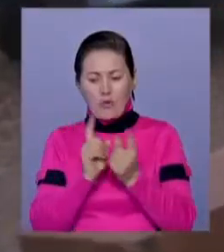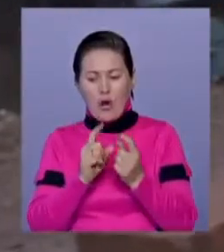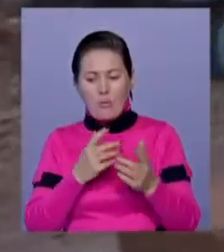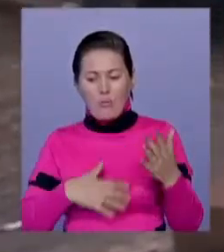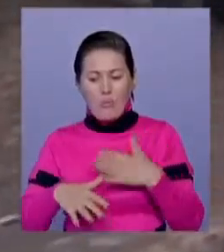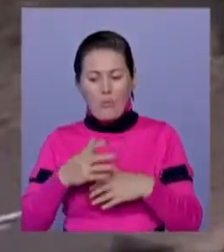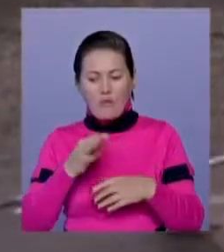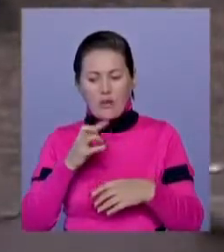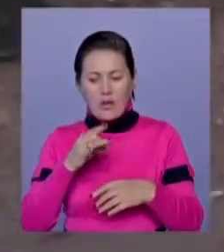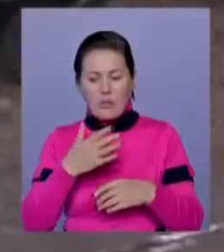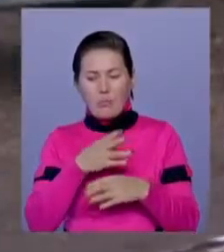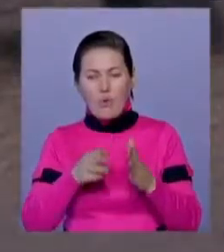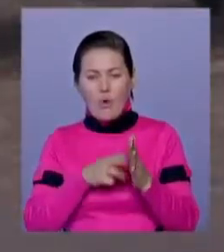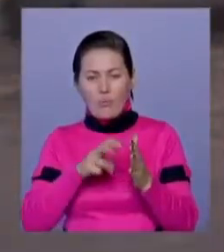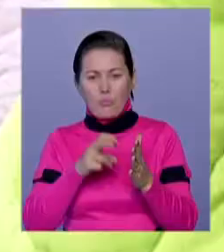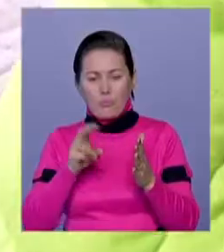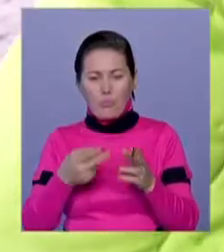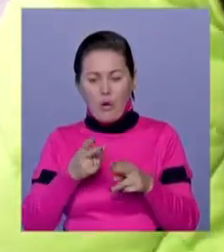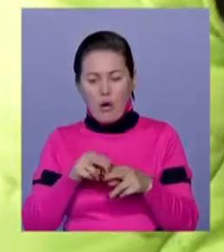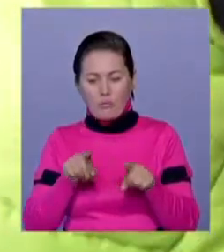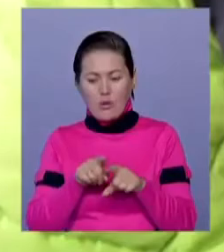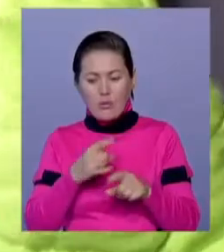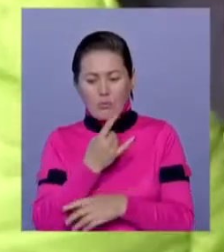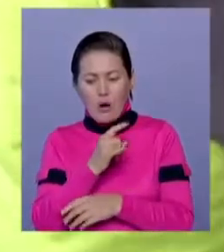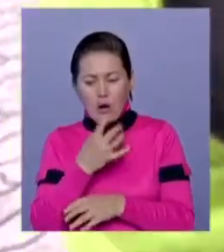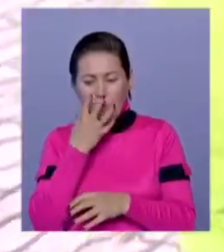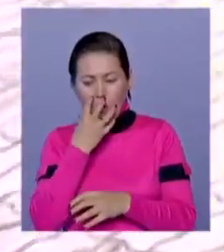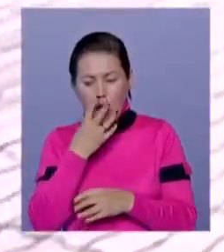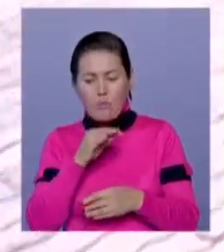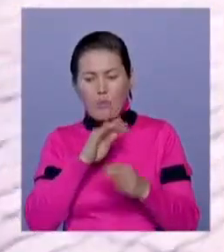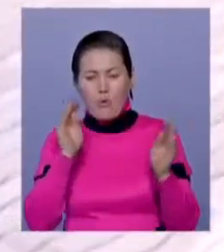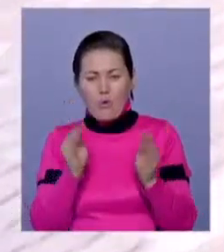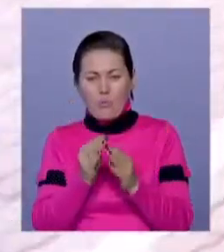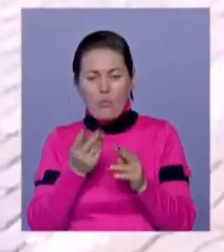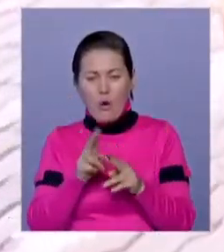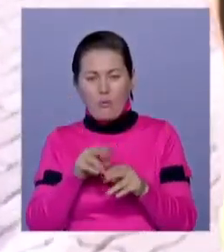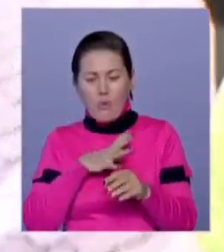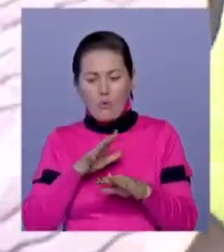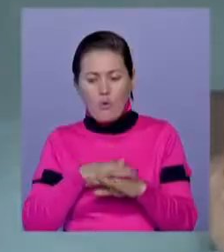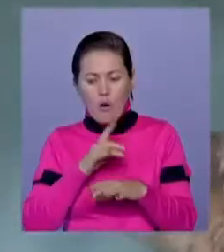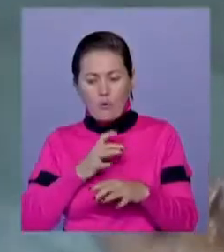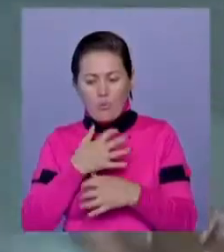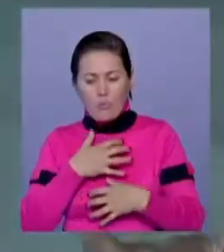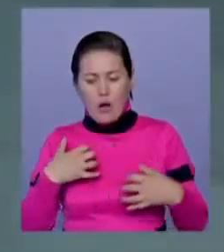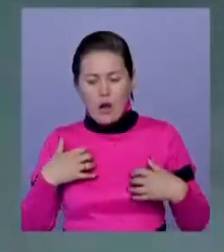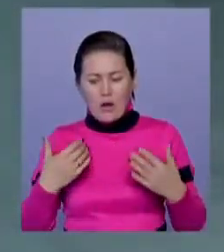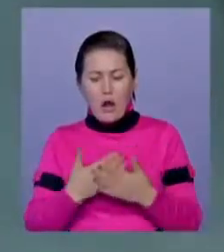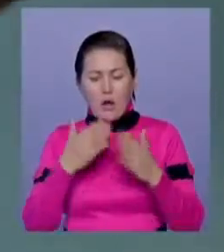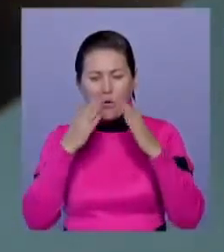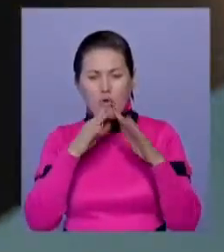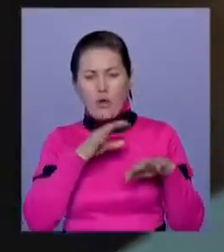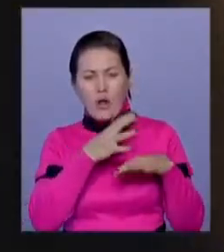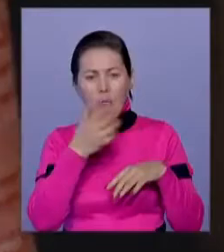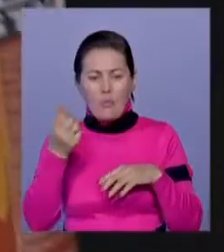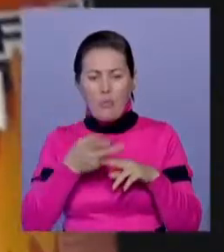алды. Ветеринарлар пойыздан түсе сала құсты баладай мәпелеп жылы жапқышпен орады. Көп күттірме бірден зообақтағы жаңа үйіне алып кетті.